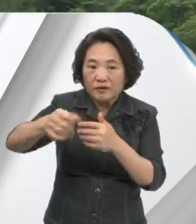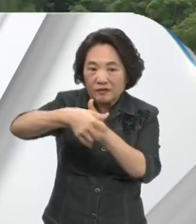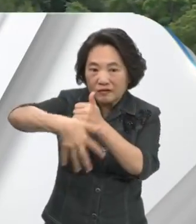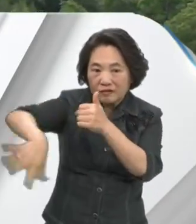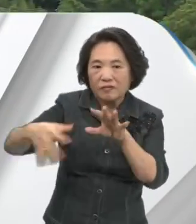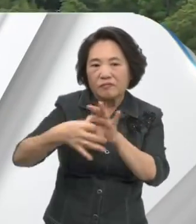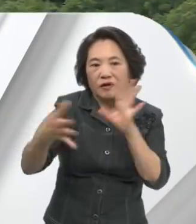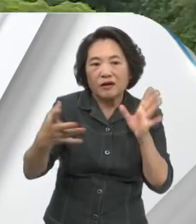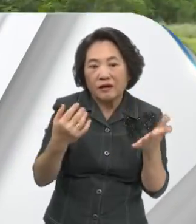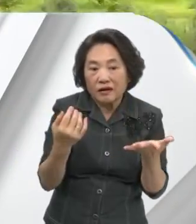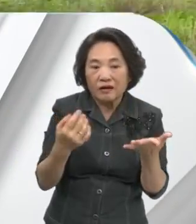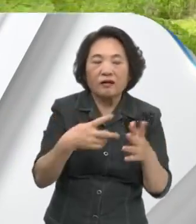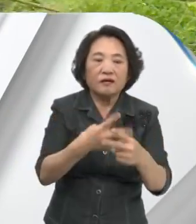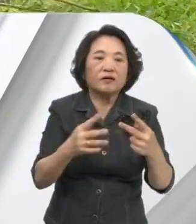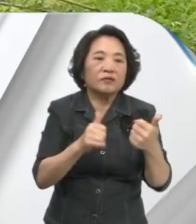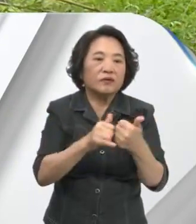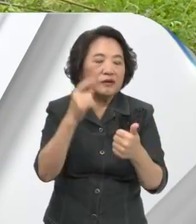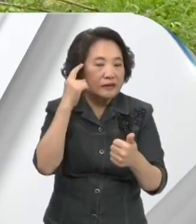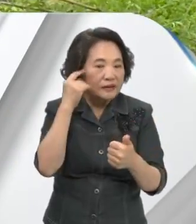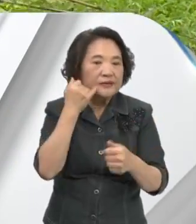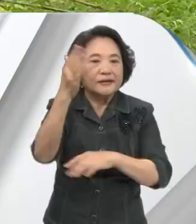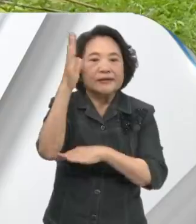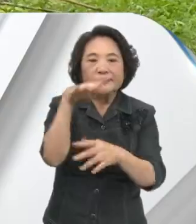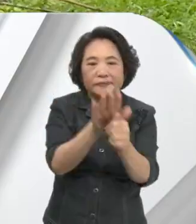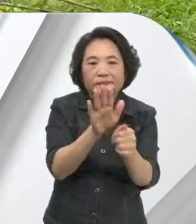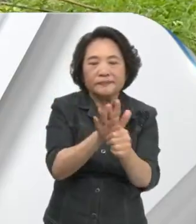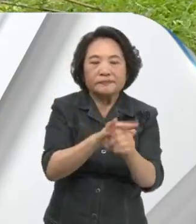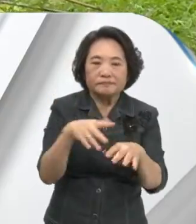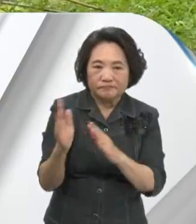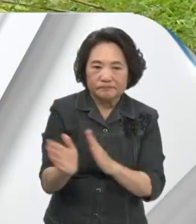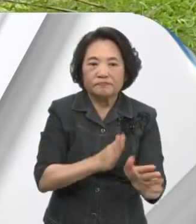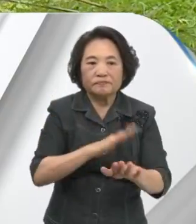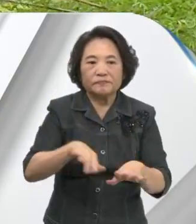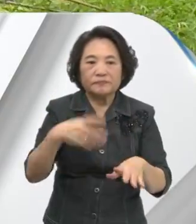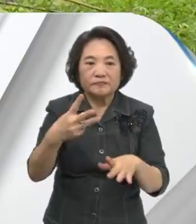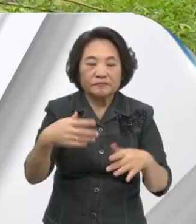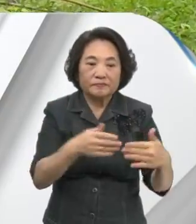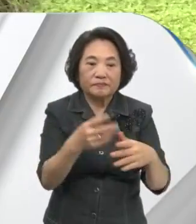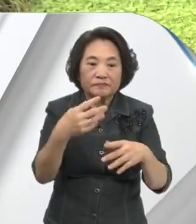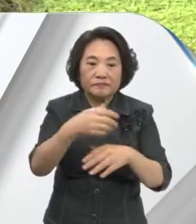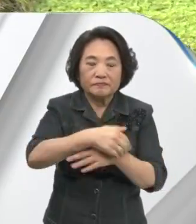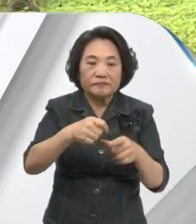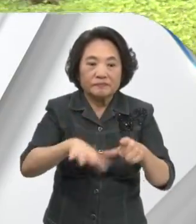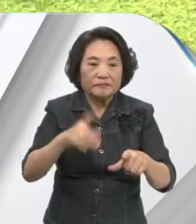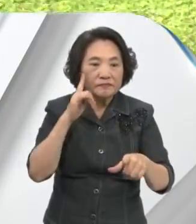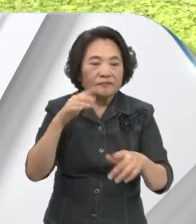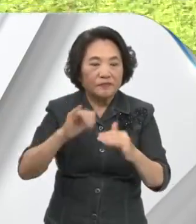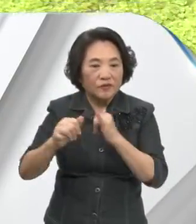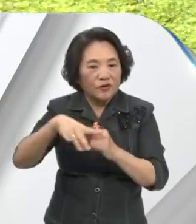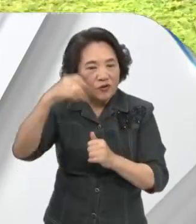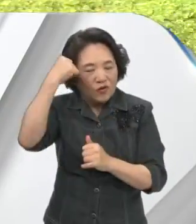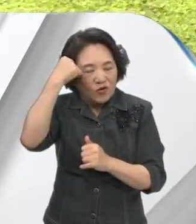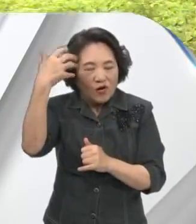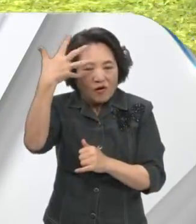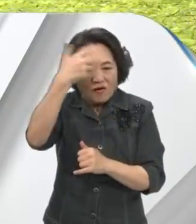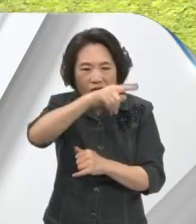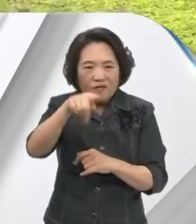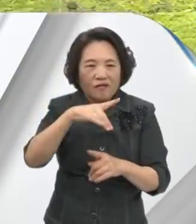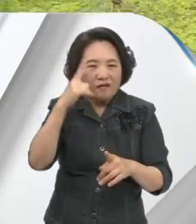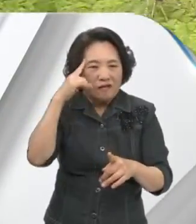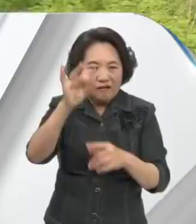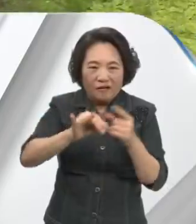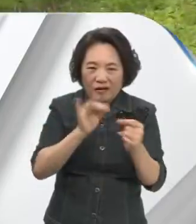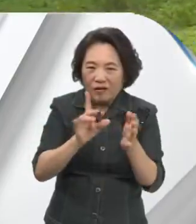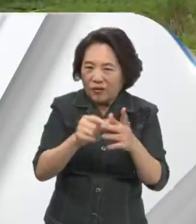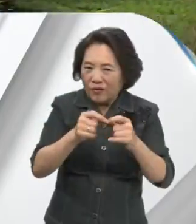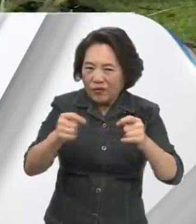无关系。合肥非作为天数县政府同乡公所办理，三万乡公所讲，系到亚比嘅老人家讲，亚比同有几百年